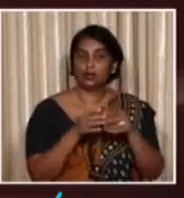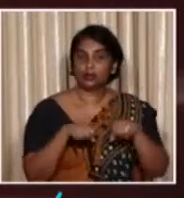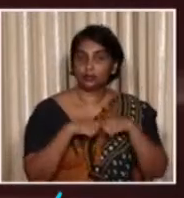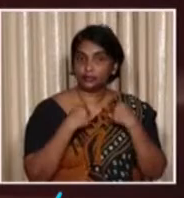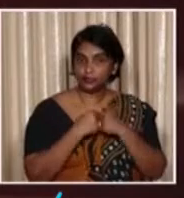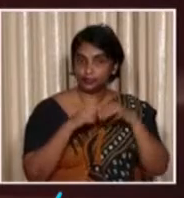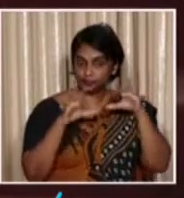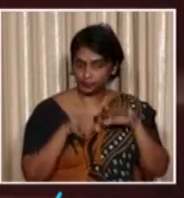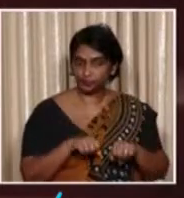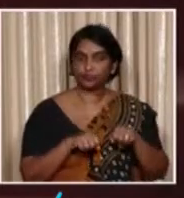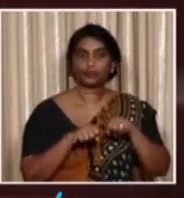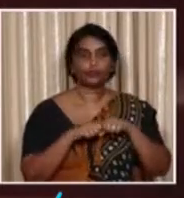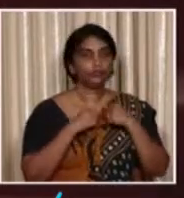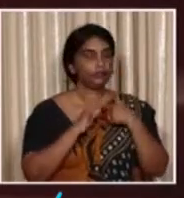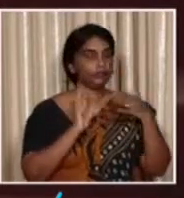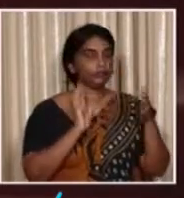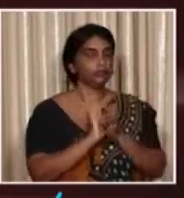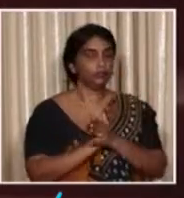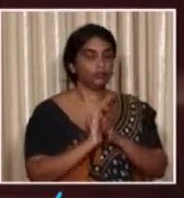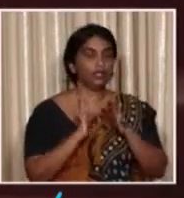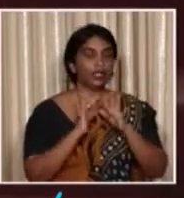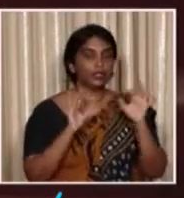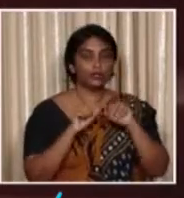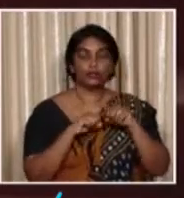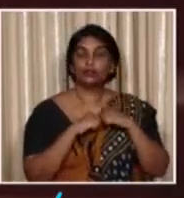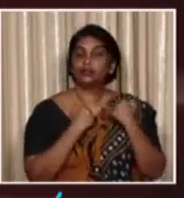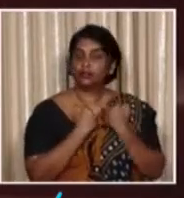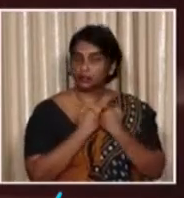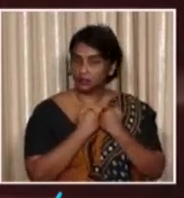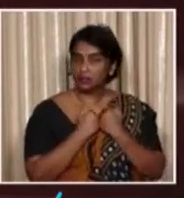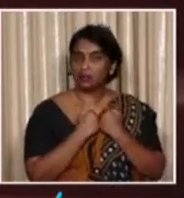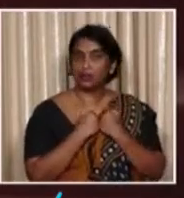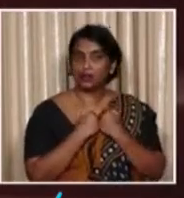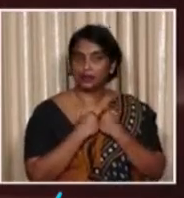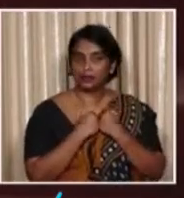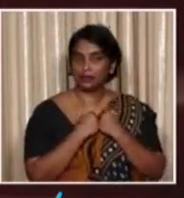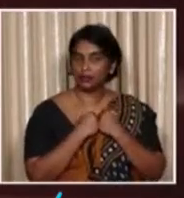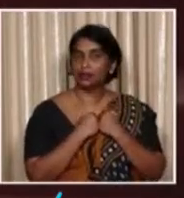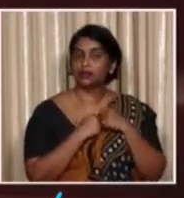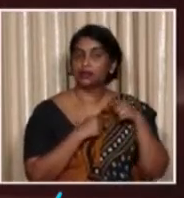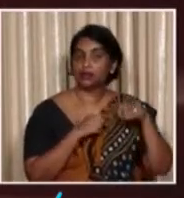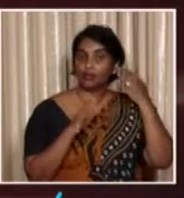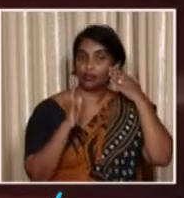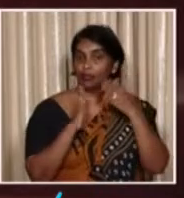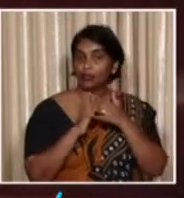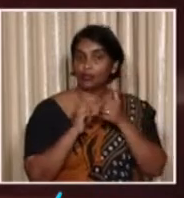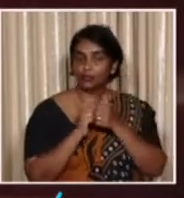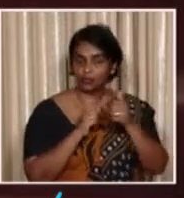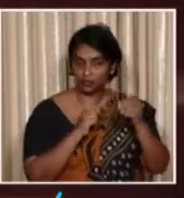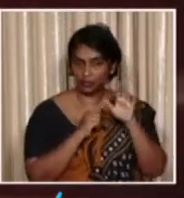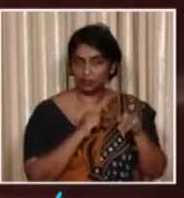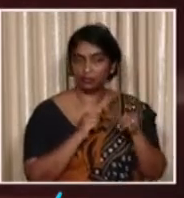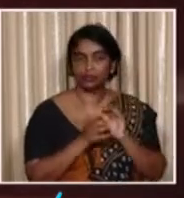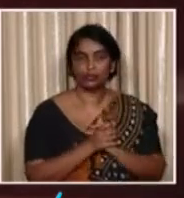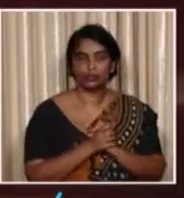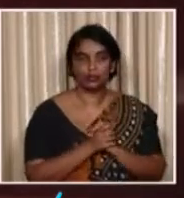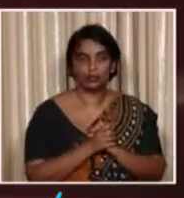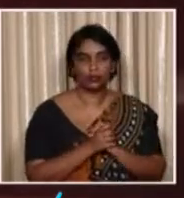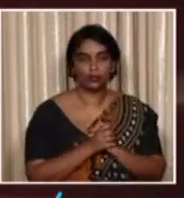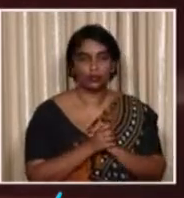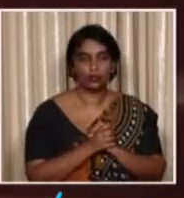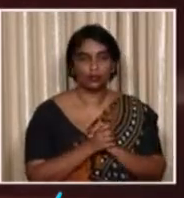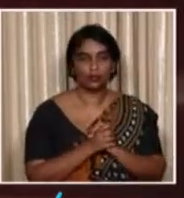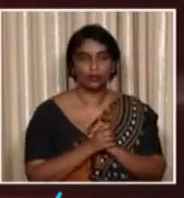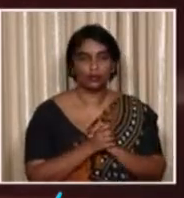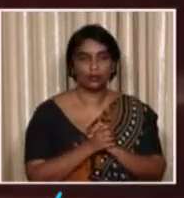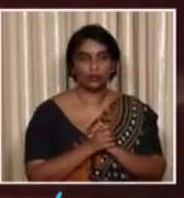සමාගමේ හිමිකාර පාර්ශවය සහ රක්ෂණ සමාගම PNI ක්ලබ් වෙනුවෙන් කටයුතු කරමින් Honorable Minister, you have one more minute.